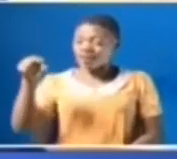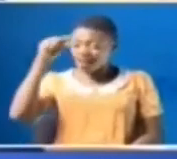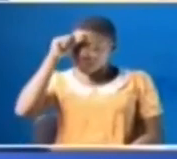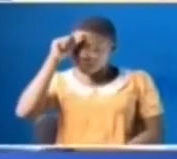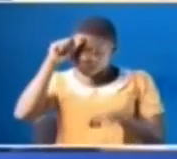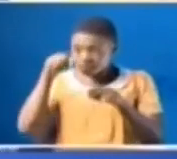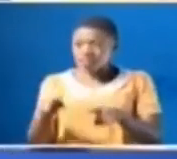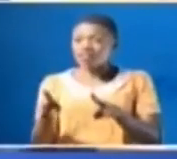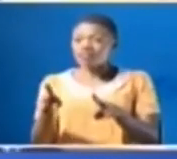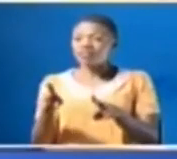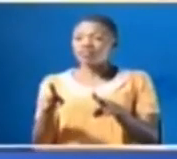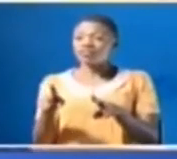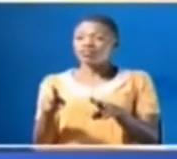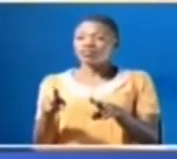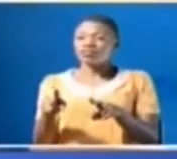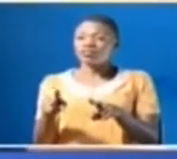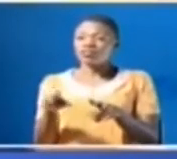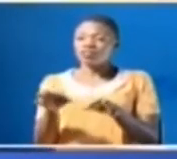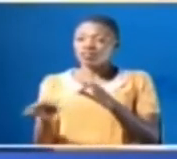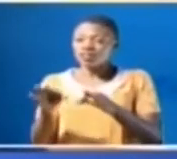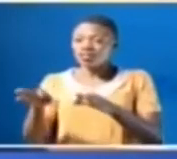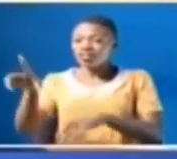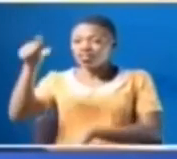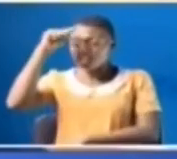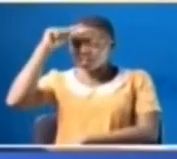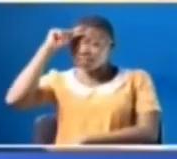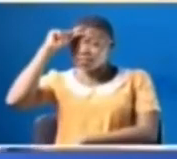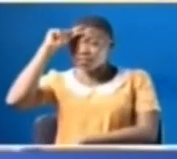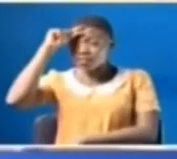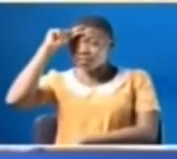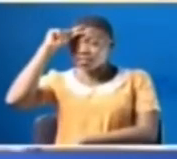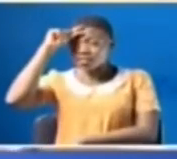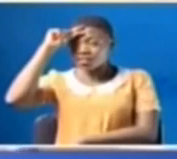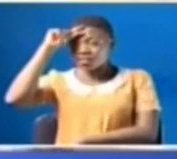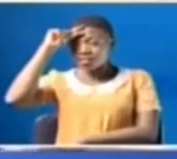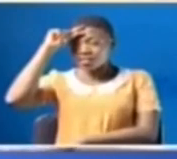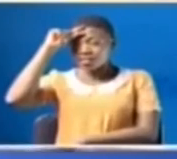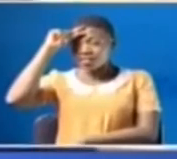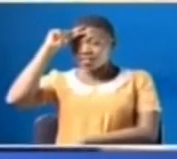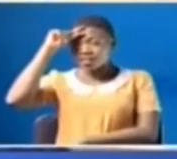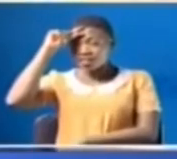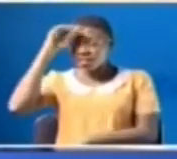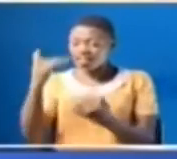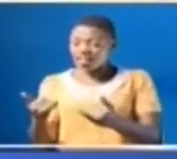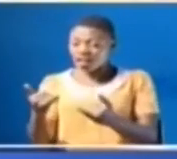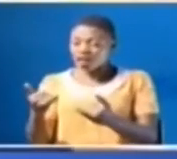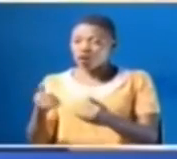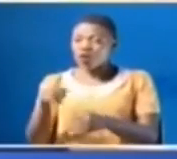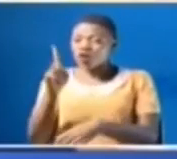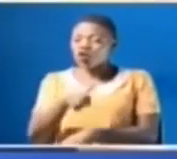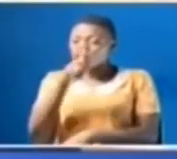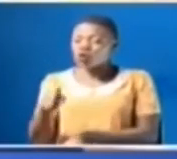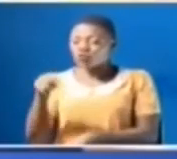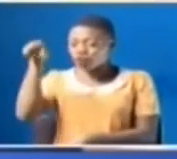yenyewe. Ni serikali yenyewe, daktari. Kama serikali umehakikisha kwamba vyuo vikuu vimefu. Yes, ni serikali. ni so serikali. Isirudishe kusema kwamba